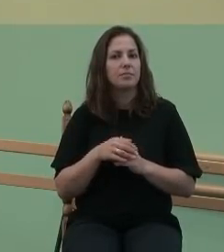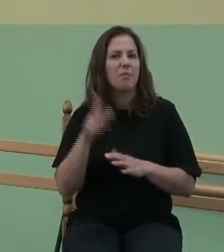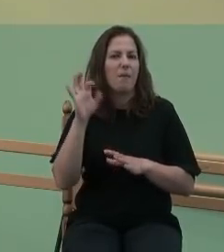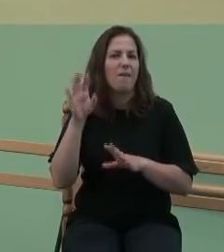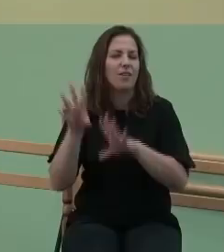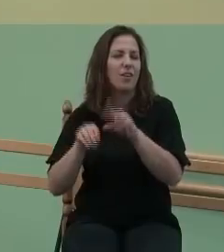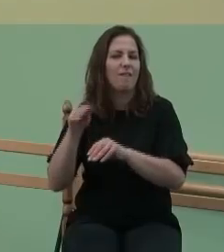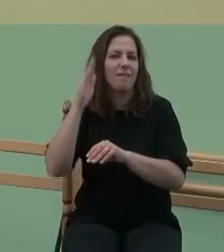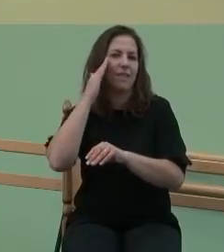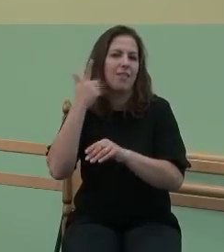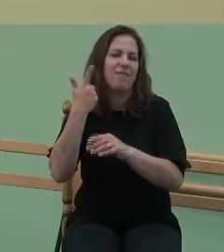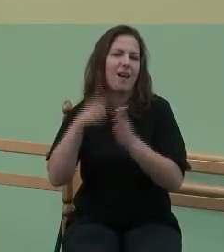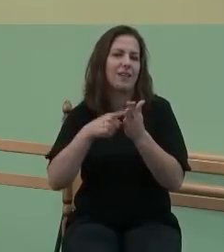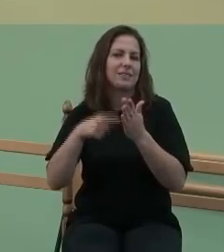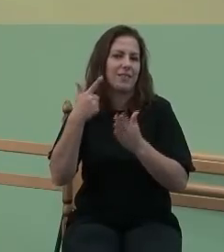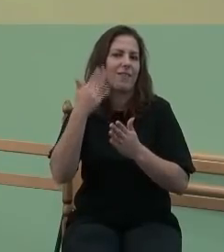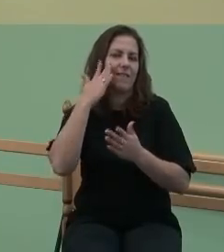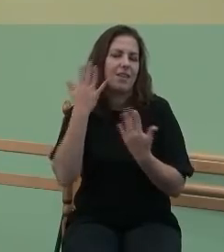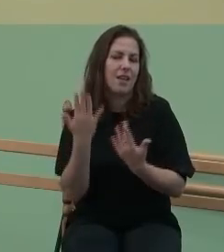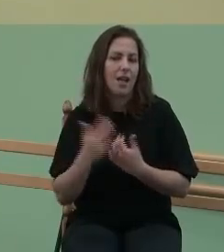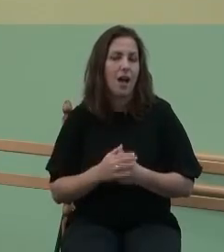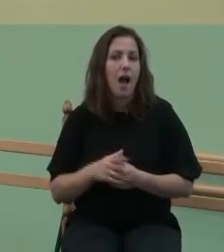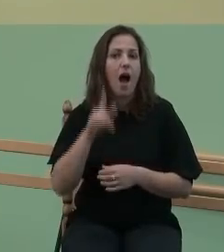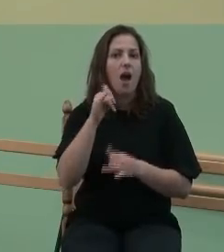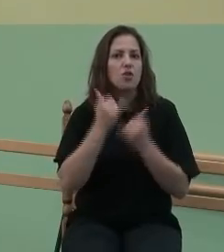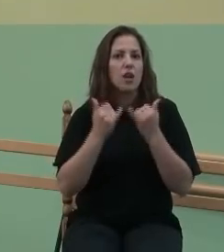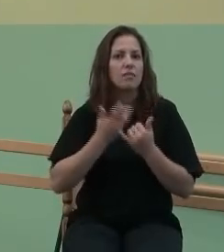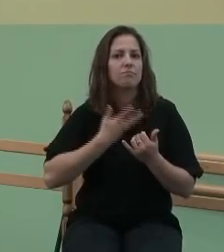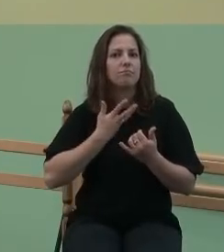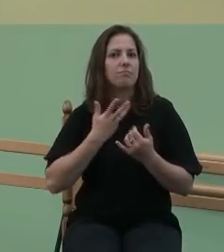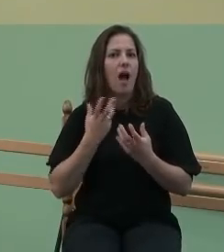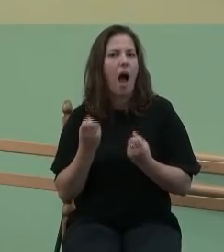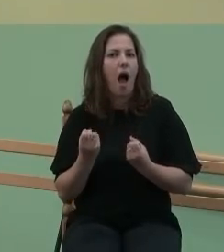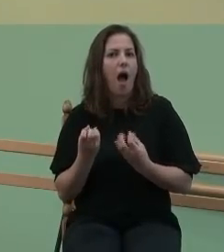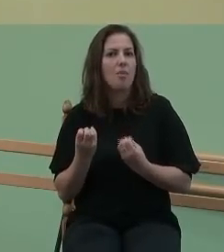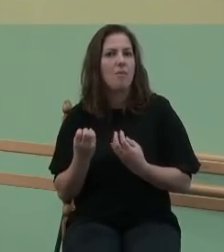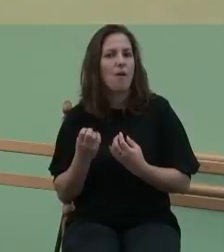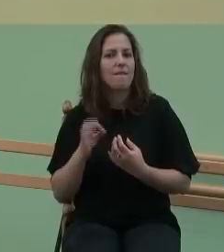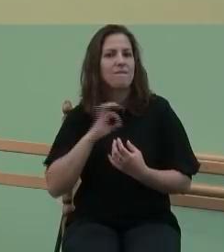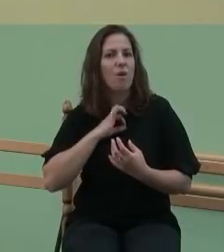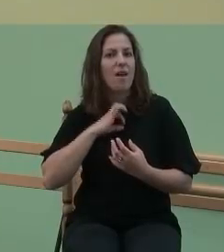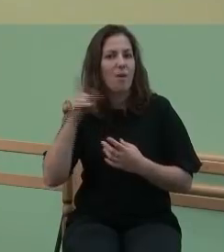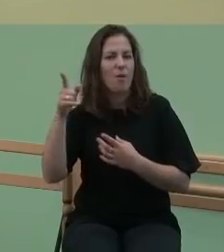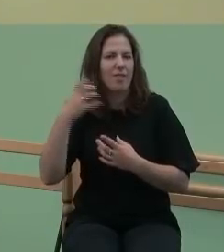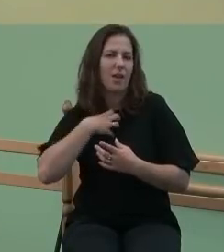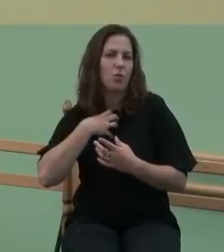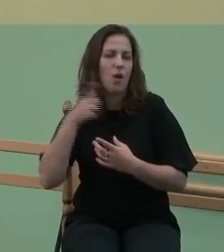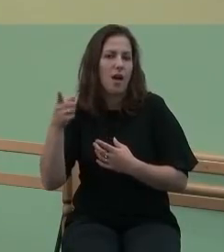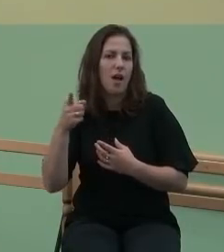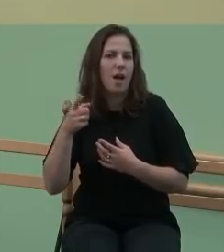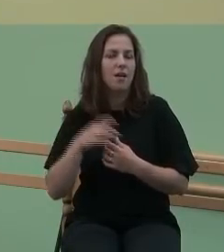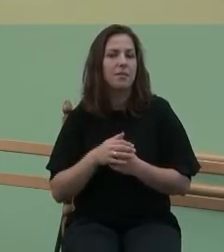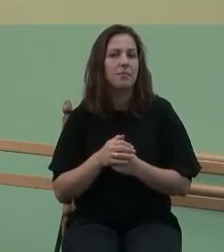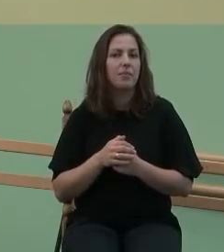księgowy wie, ile jest 2 razy 2. Ale jeżeli zbytnio wczuje się w rolę adwokata swojego dyrektora, widzianego